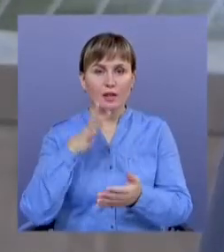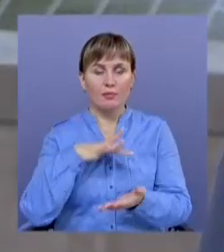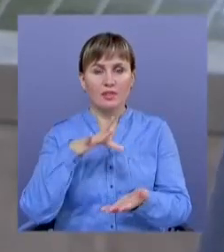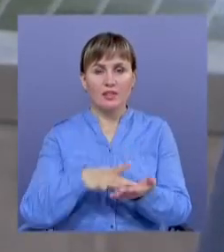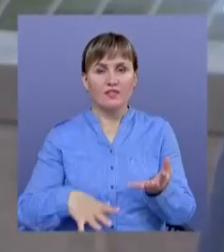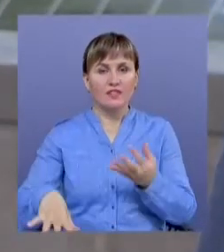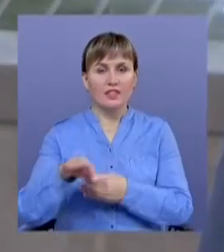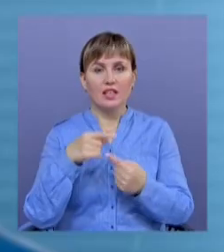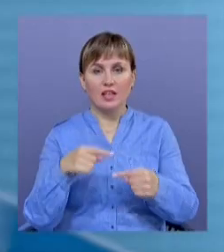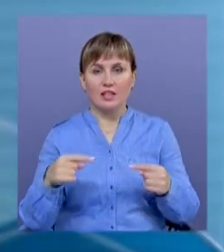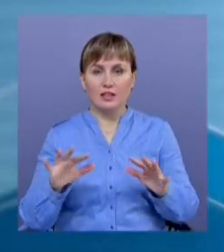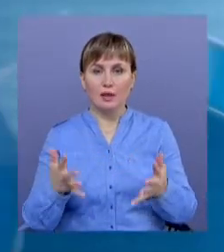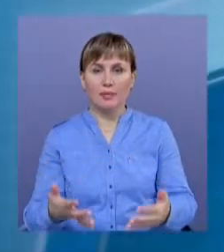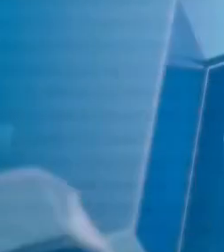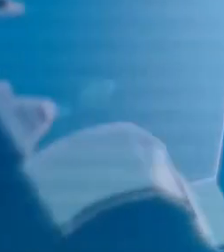всех значимых событий.